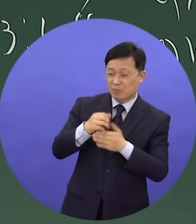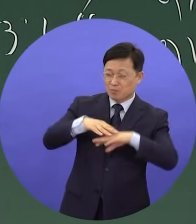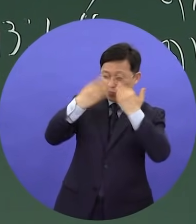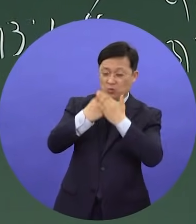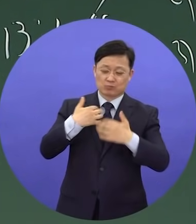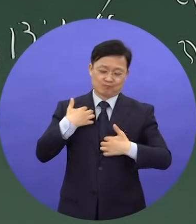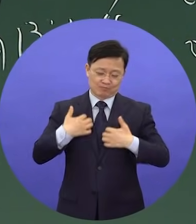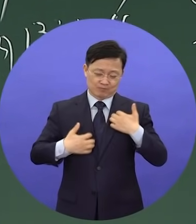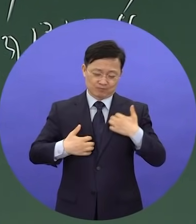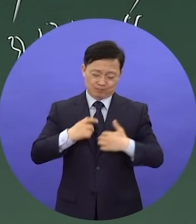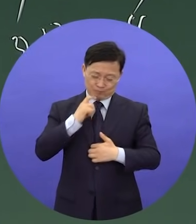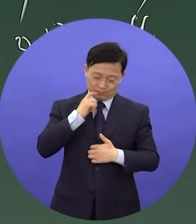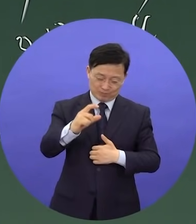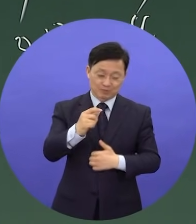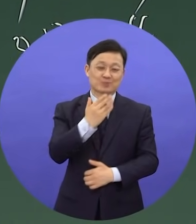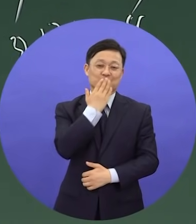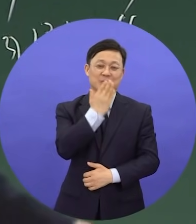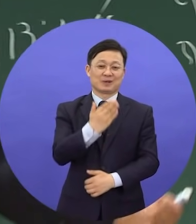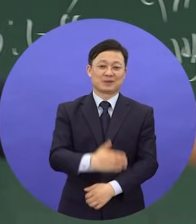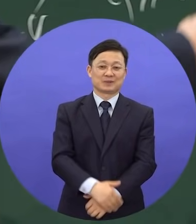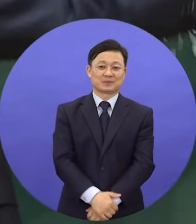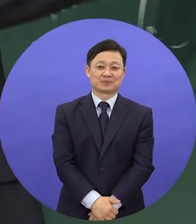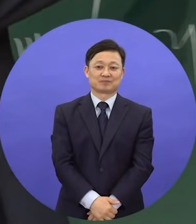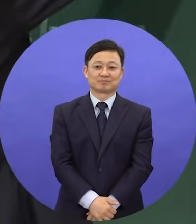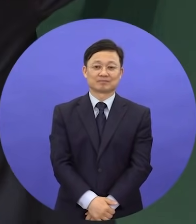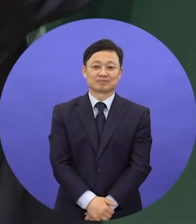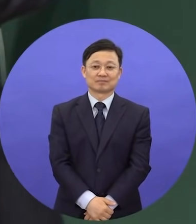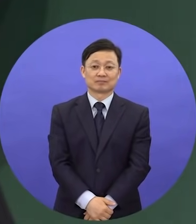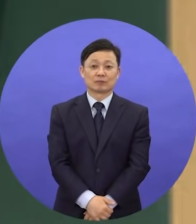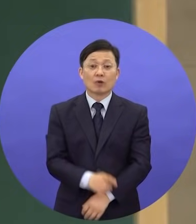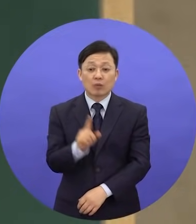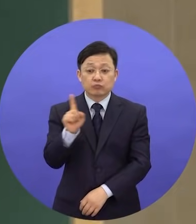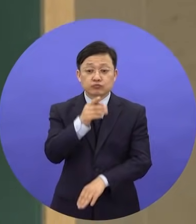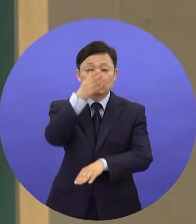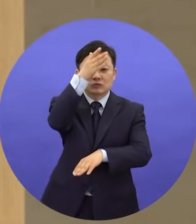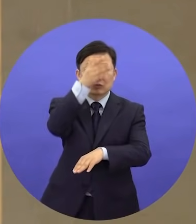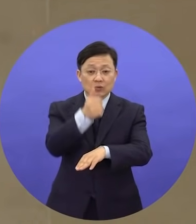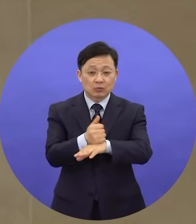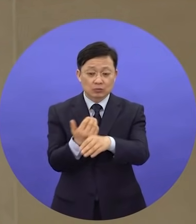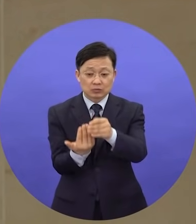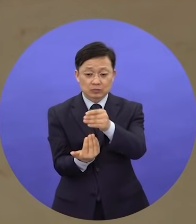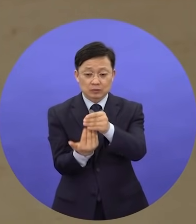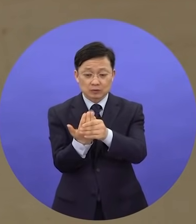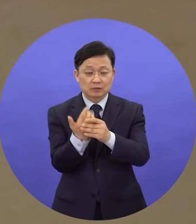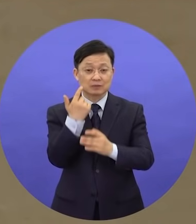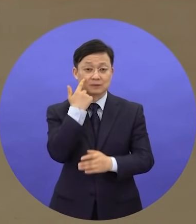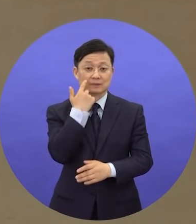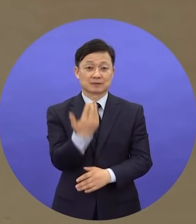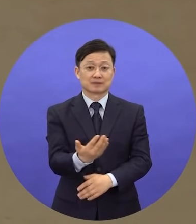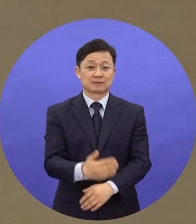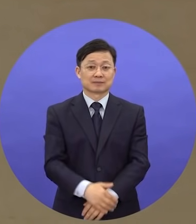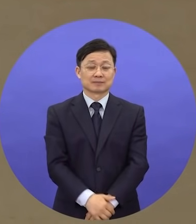everything, you can have everything, and you can enjoy everything. 자, 그럼 어떤 결론이 나옵니까? Then what conclusion do we come to?